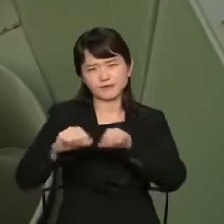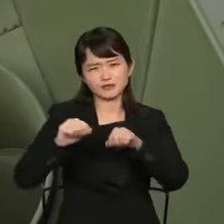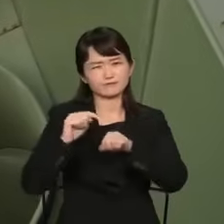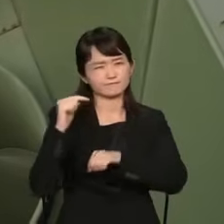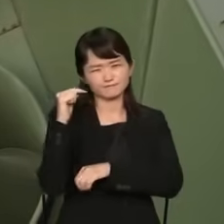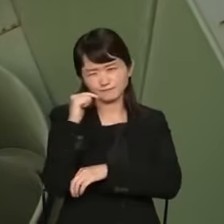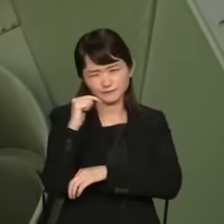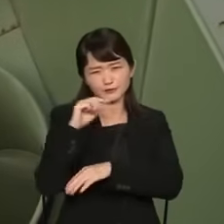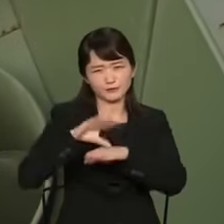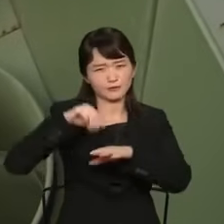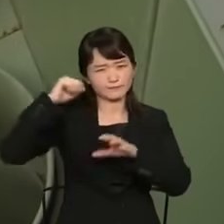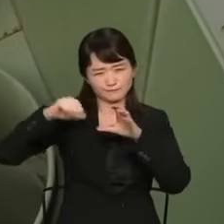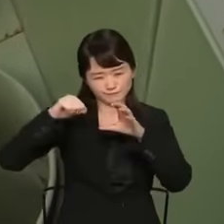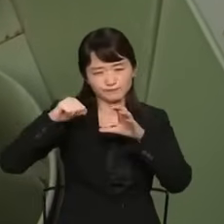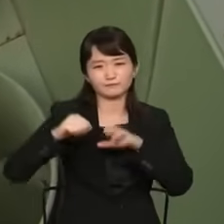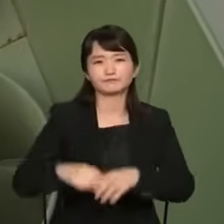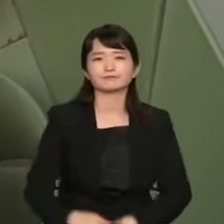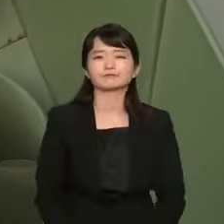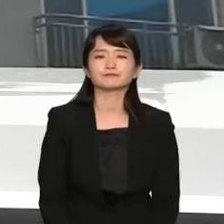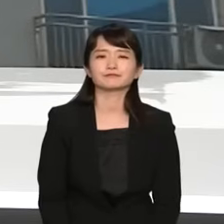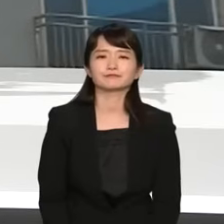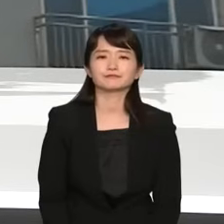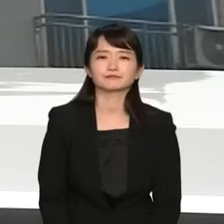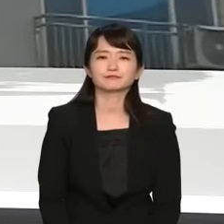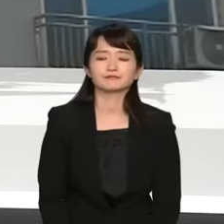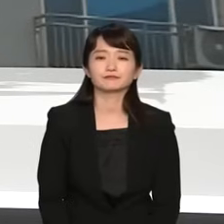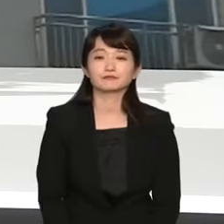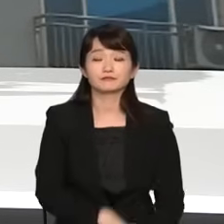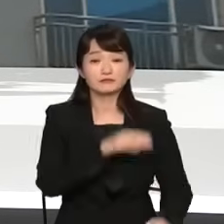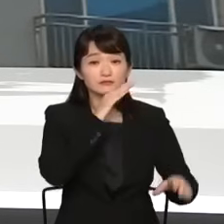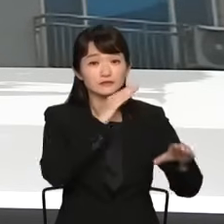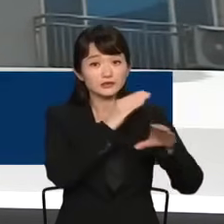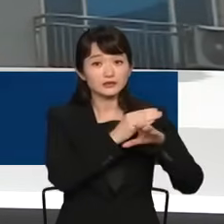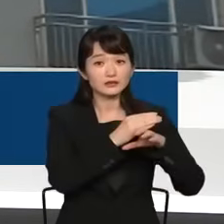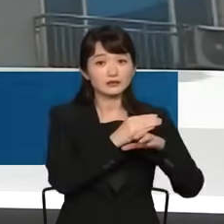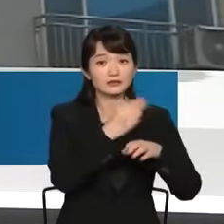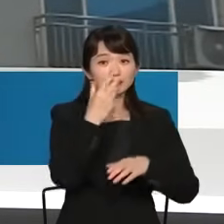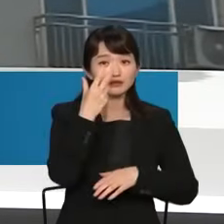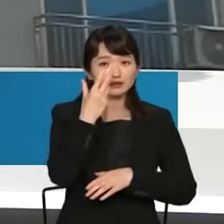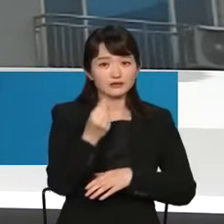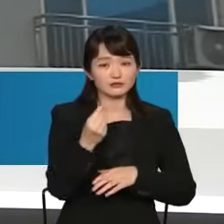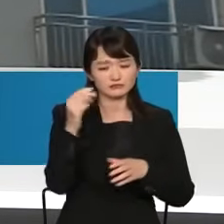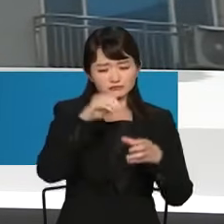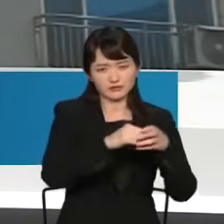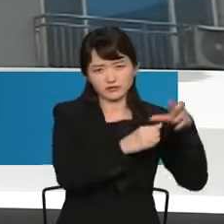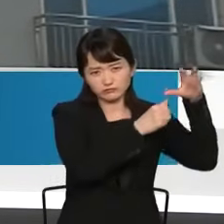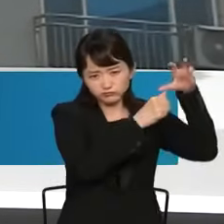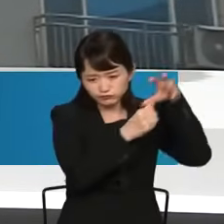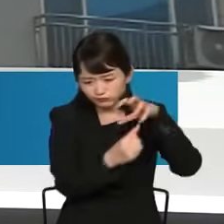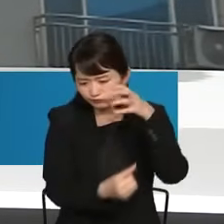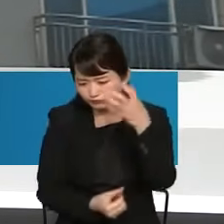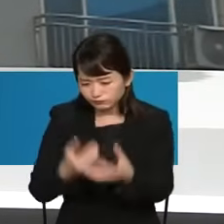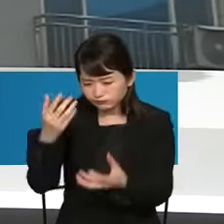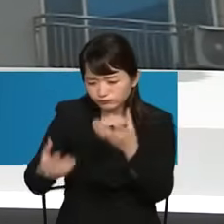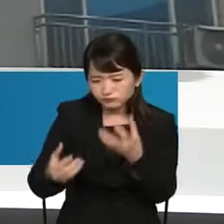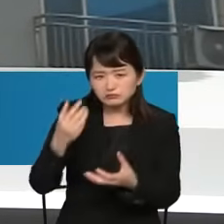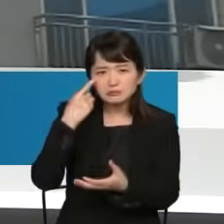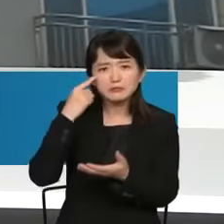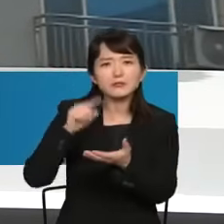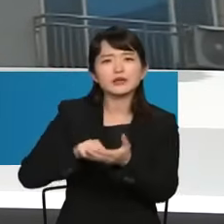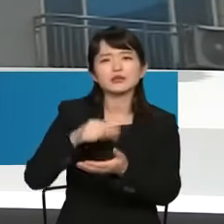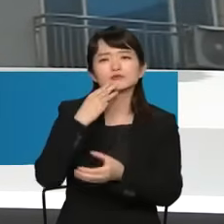JTBC 류정화입니다. 네, 이렇게 북한이 날려보낸 오물풍선은 수도권과 강원도에서